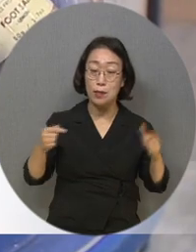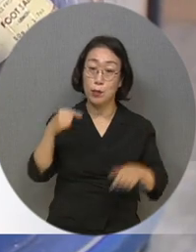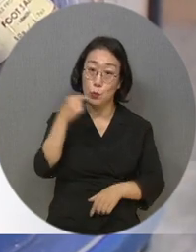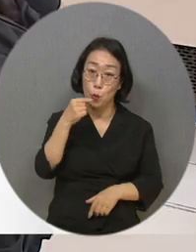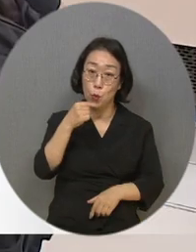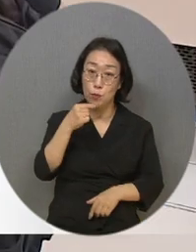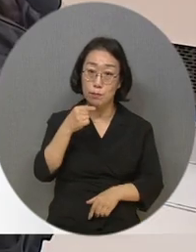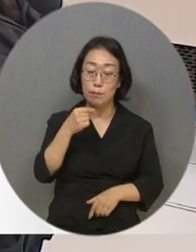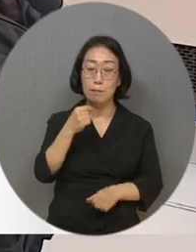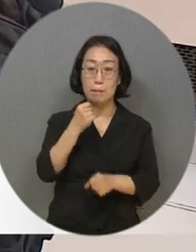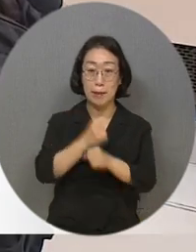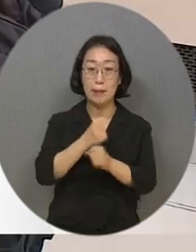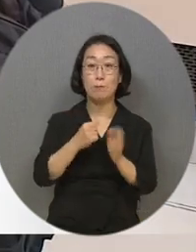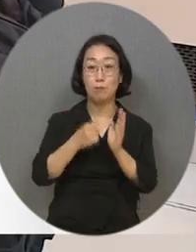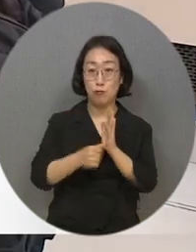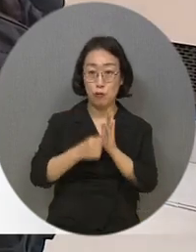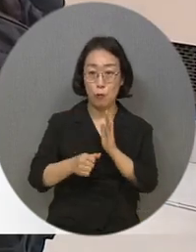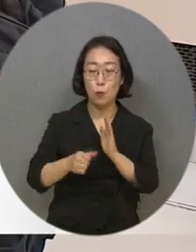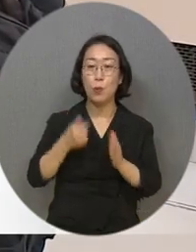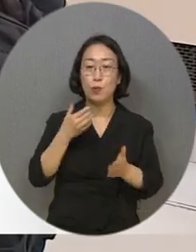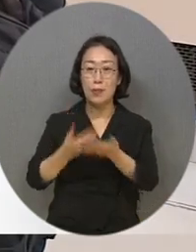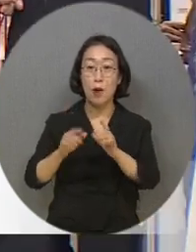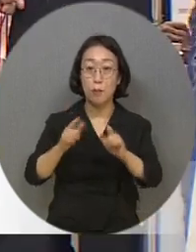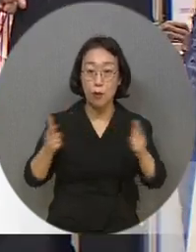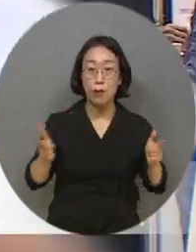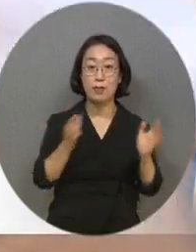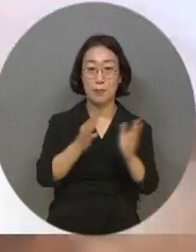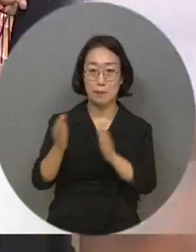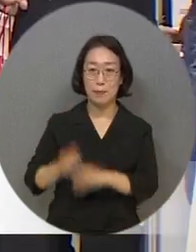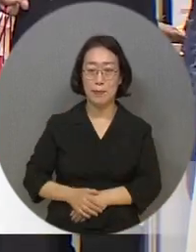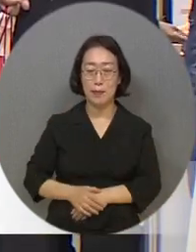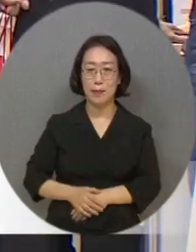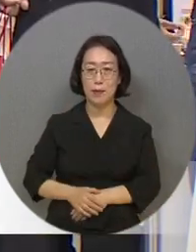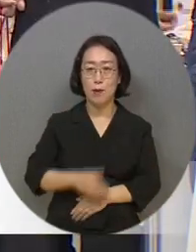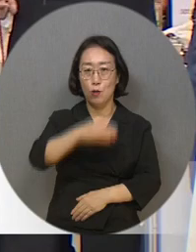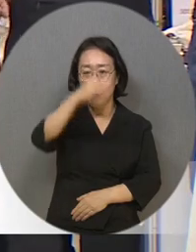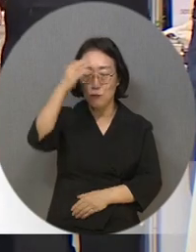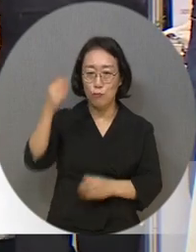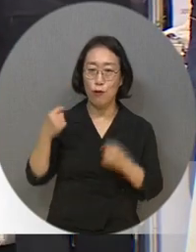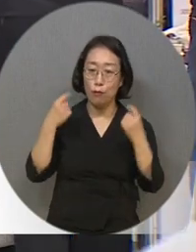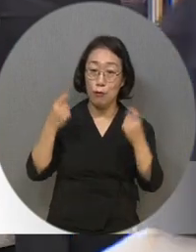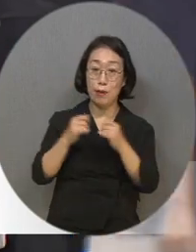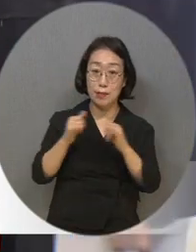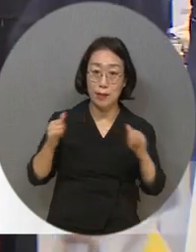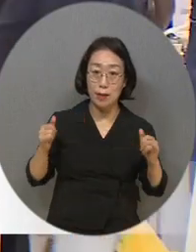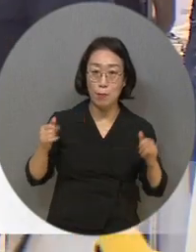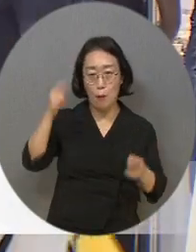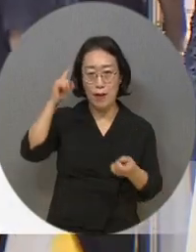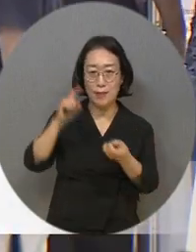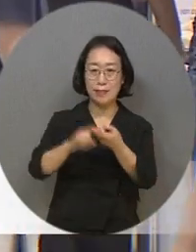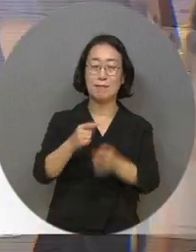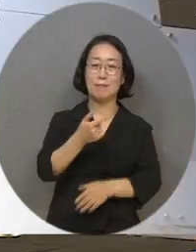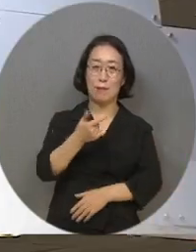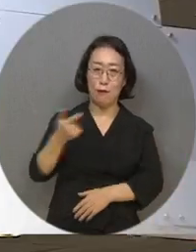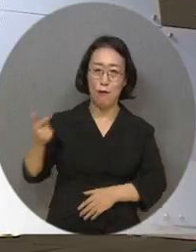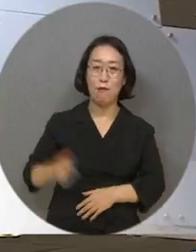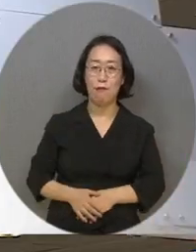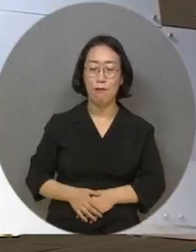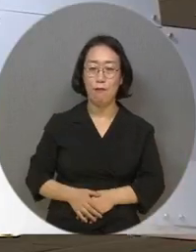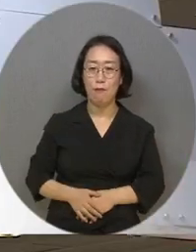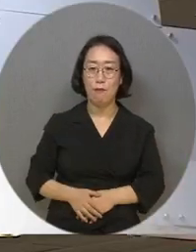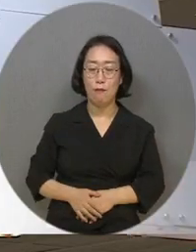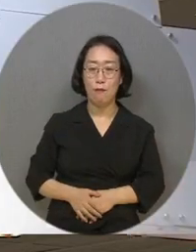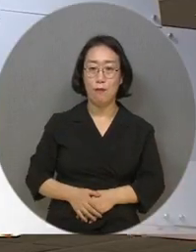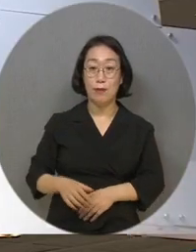제품과 체험거리가 풍성하게 채워져 국내외 관람객들의 발길을 끌었습니다.